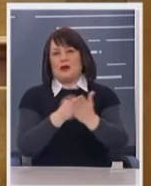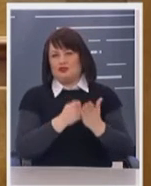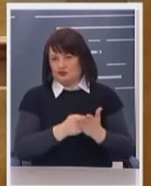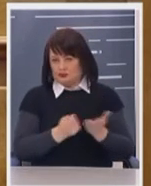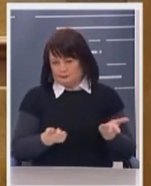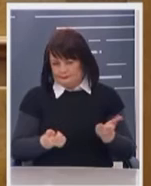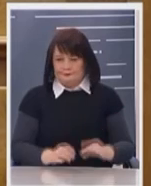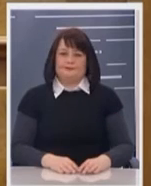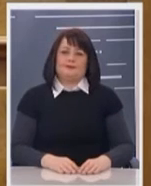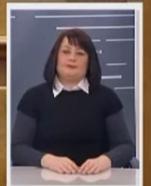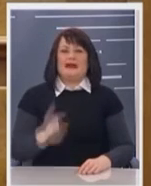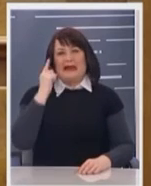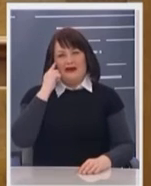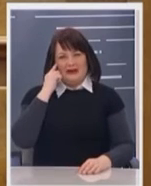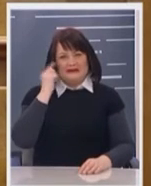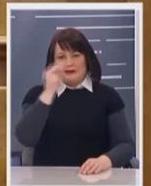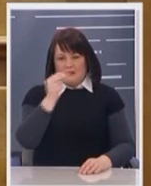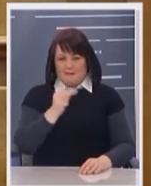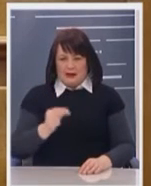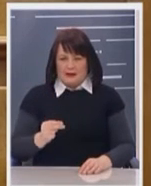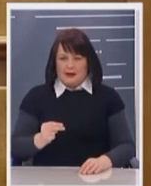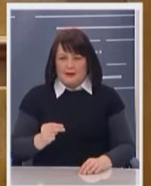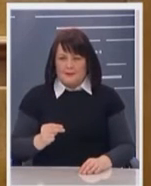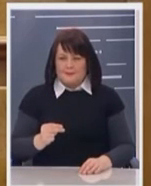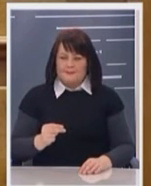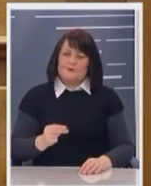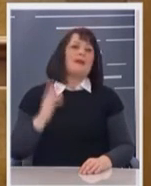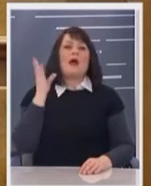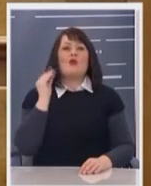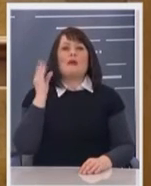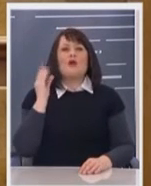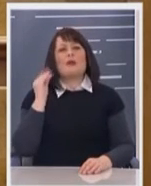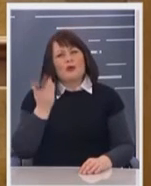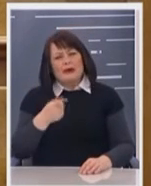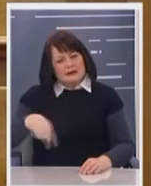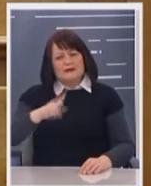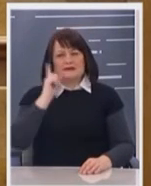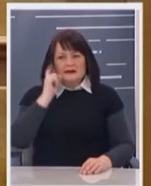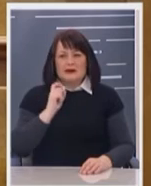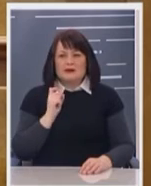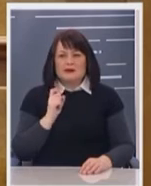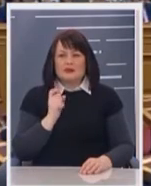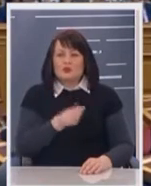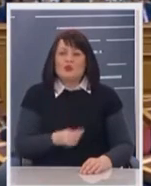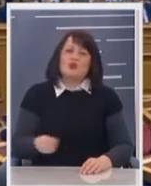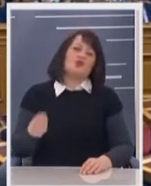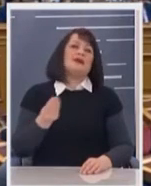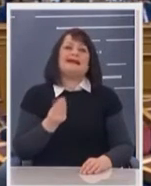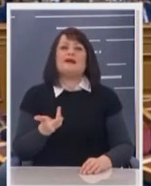Αντιλαμβάνεστε ότι μιλάμε για τομείς όπου, όπως ακούμε και ακούτε ολοένα και περισσότερο τον τελευταίο